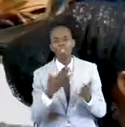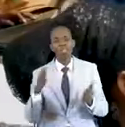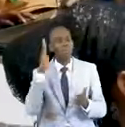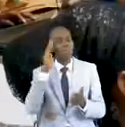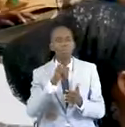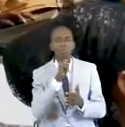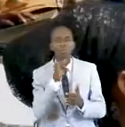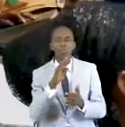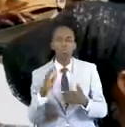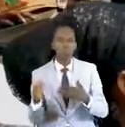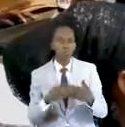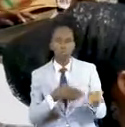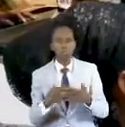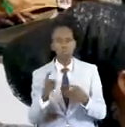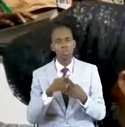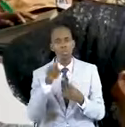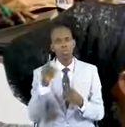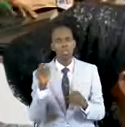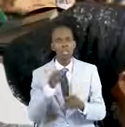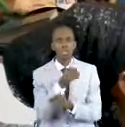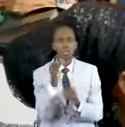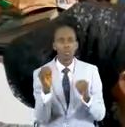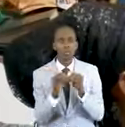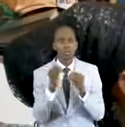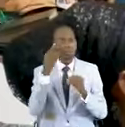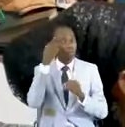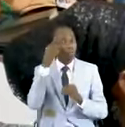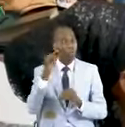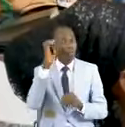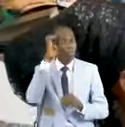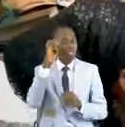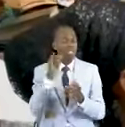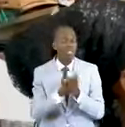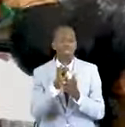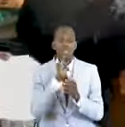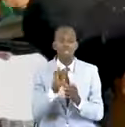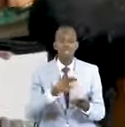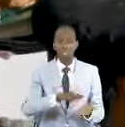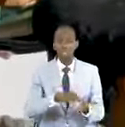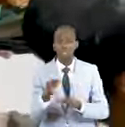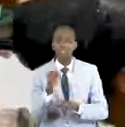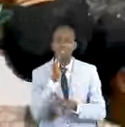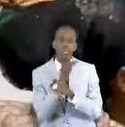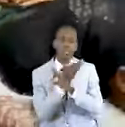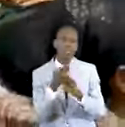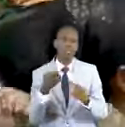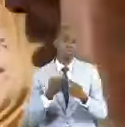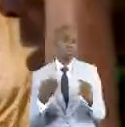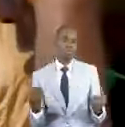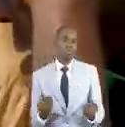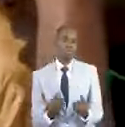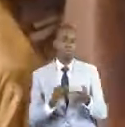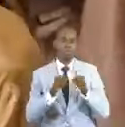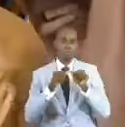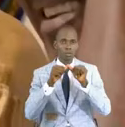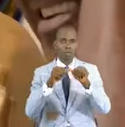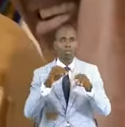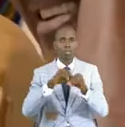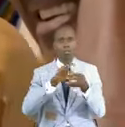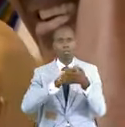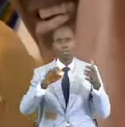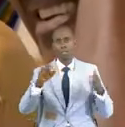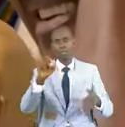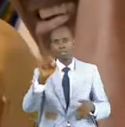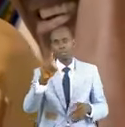anyị, ngwa gụọ ya ugbu a. Ma onye nwụrụ anwụ enwerewo onwe ya pụọ na mmehie. Lee anya na amaokwu nke 11,